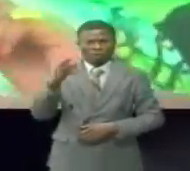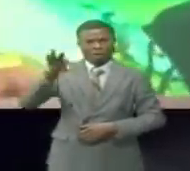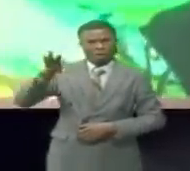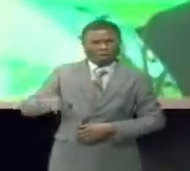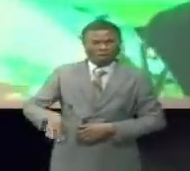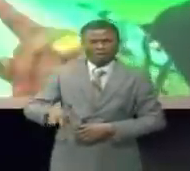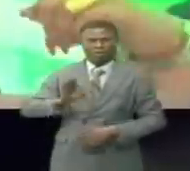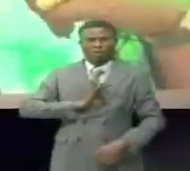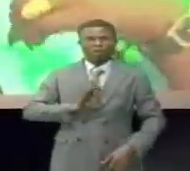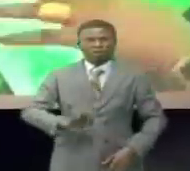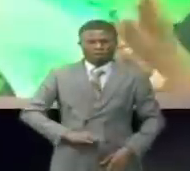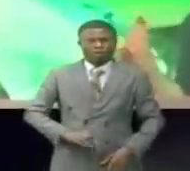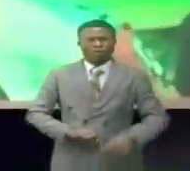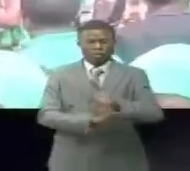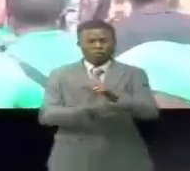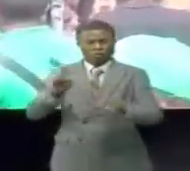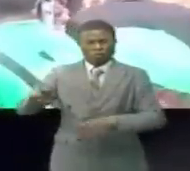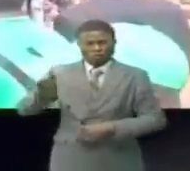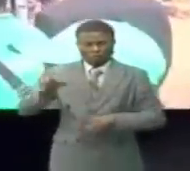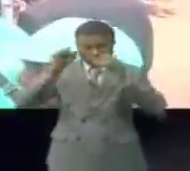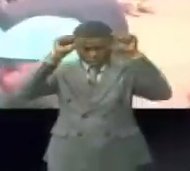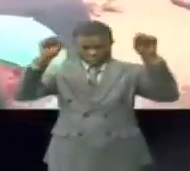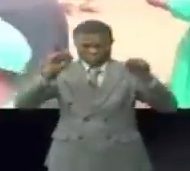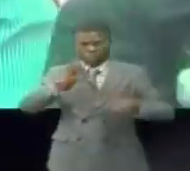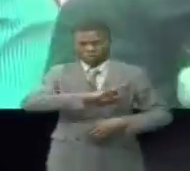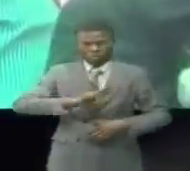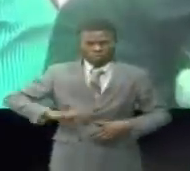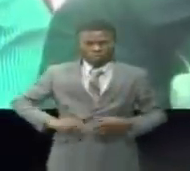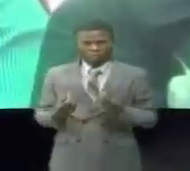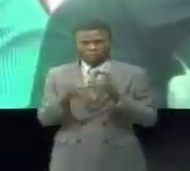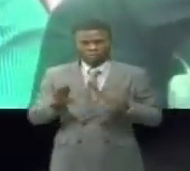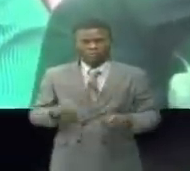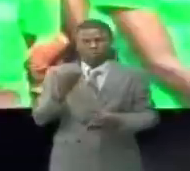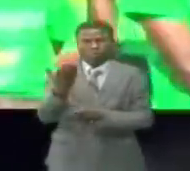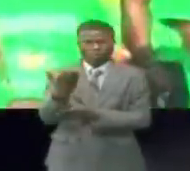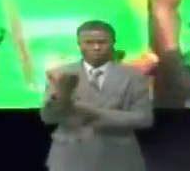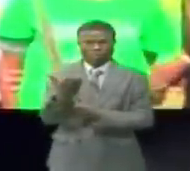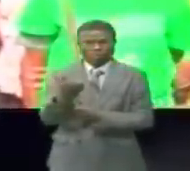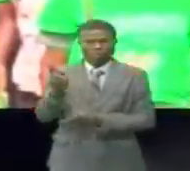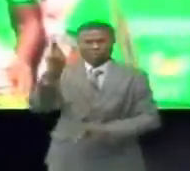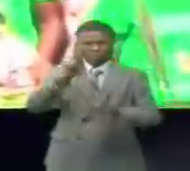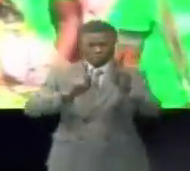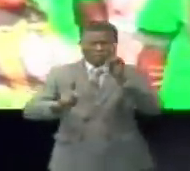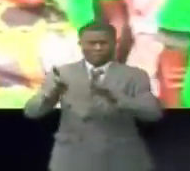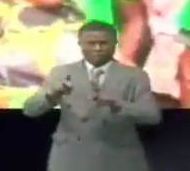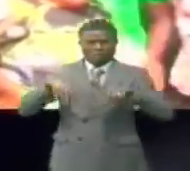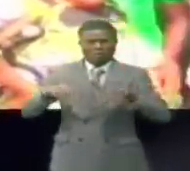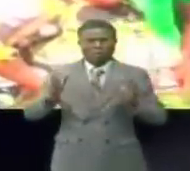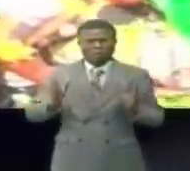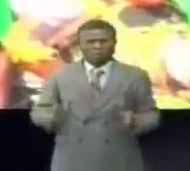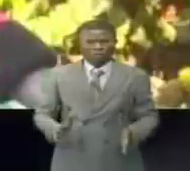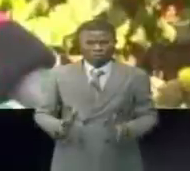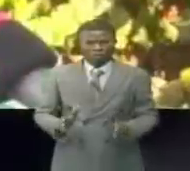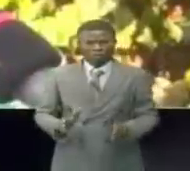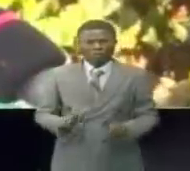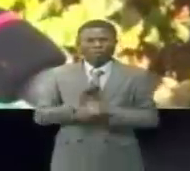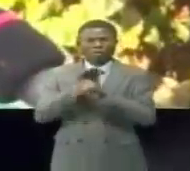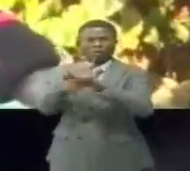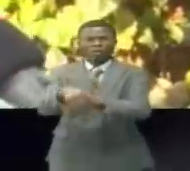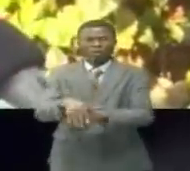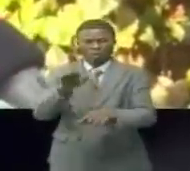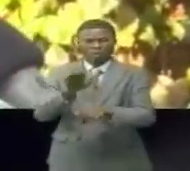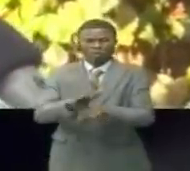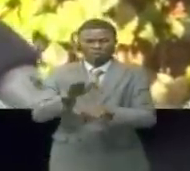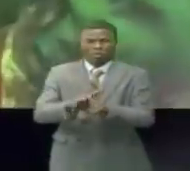de Félix Antoine Tshisekedi, président de la République. J'appelle la population congolaise à l'adhésion